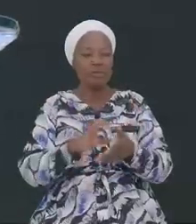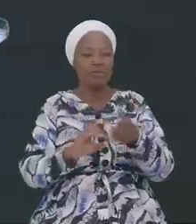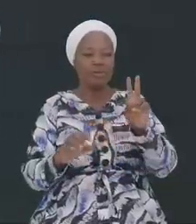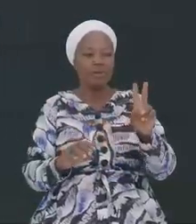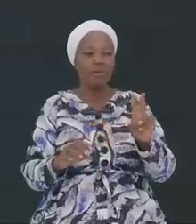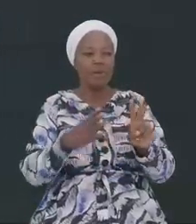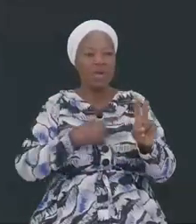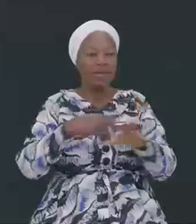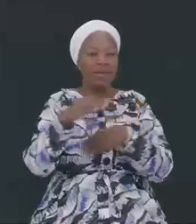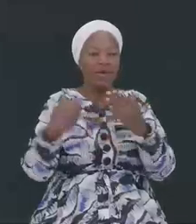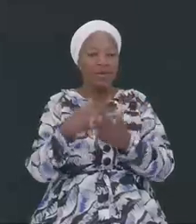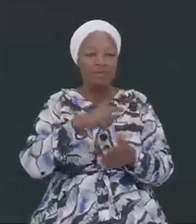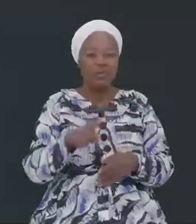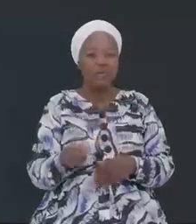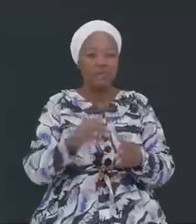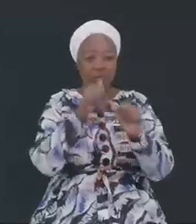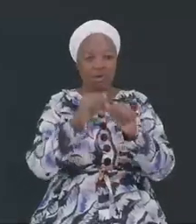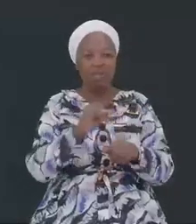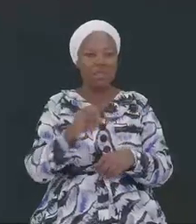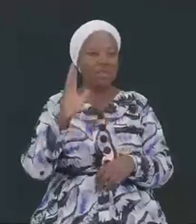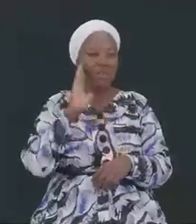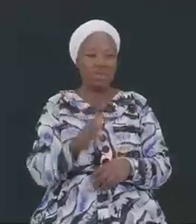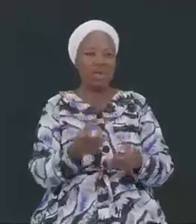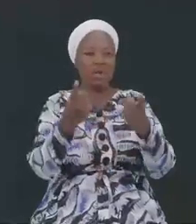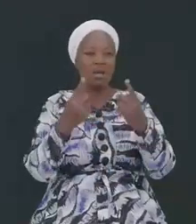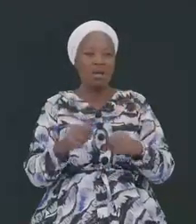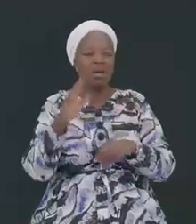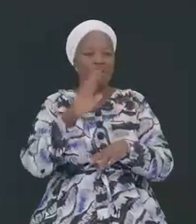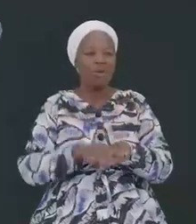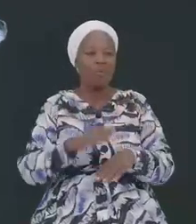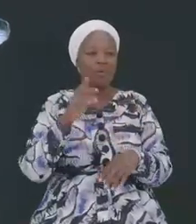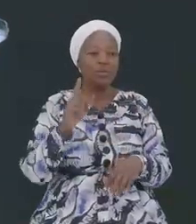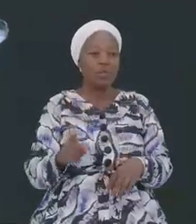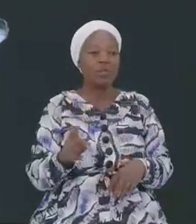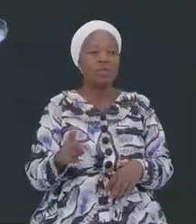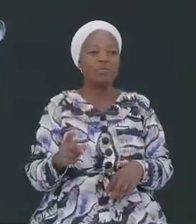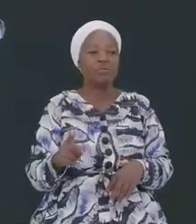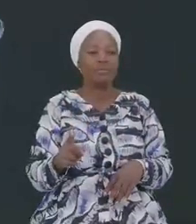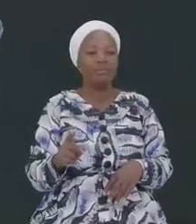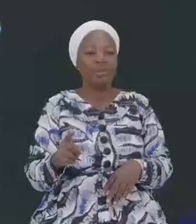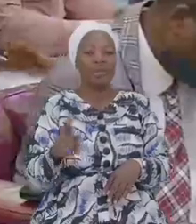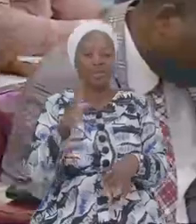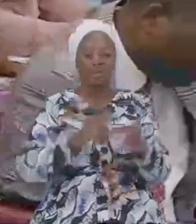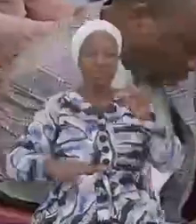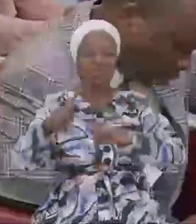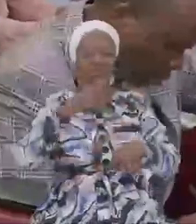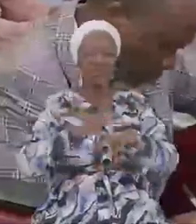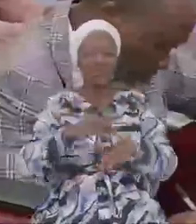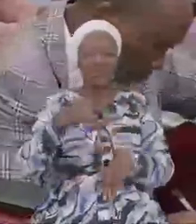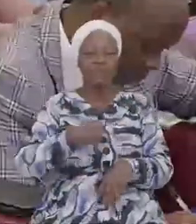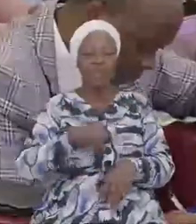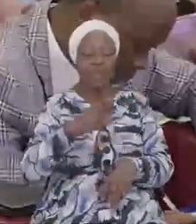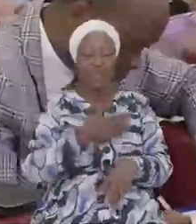Voici toutes les bénédictions qui se répandront sur toi, sur moi, et